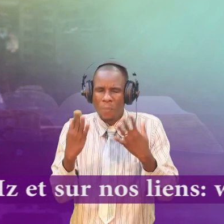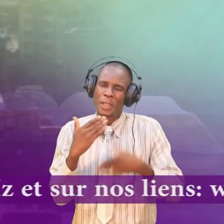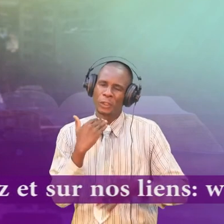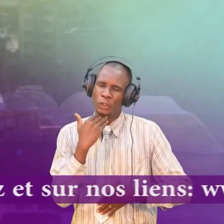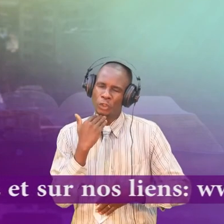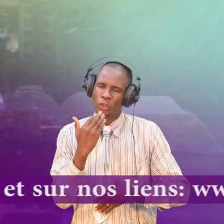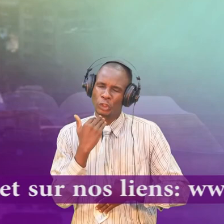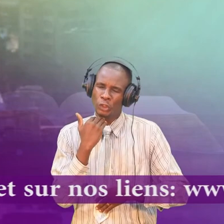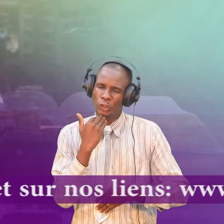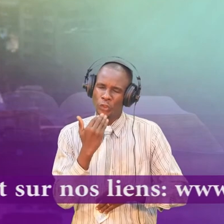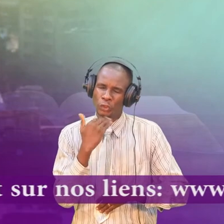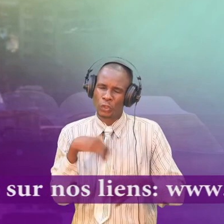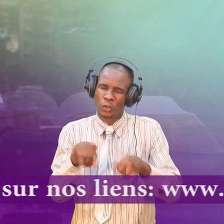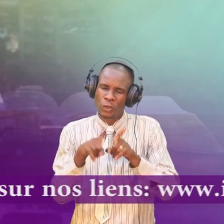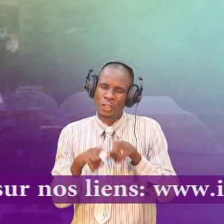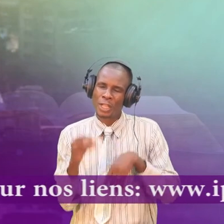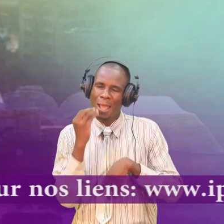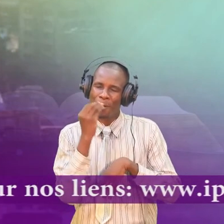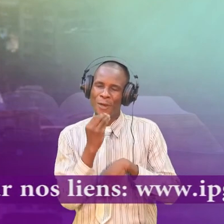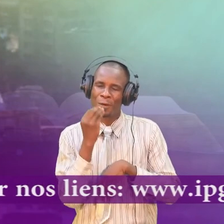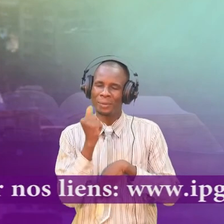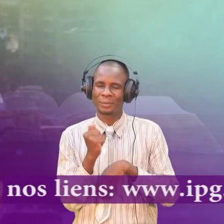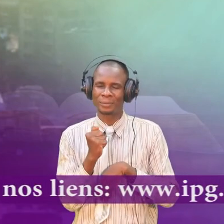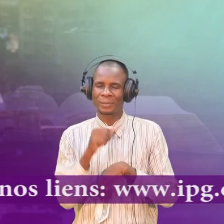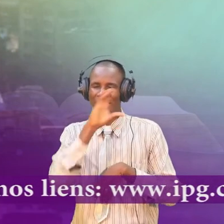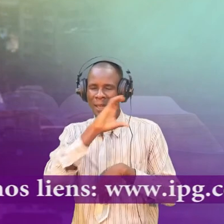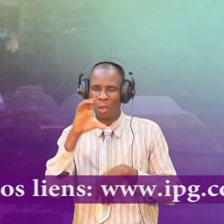umetaka hivyo, nataka ujiunge nami katika ombi.